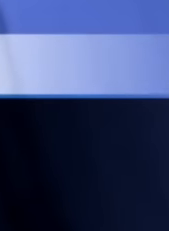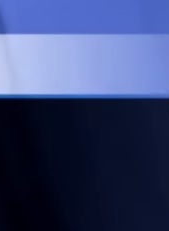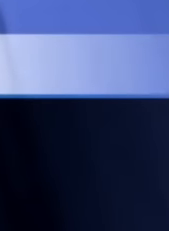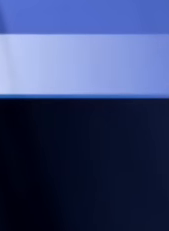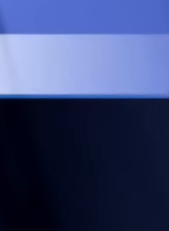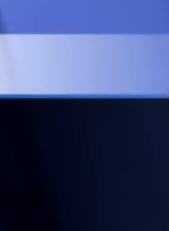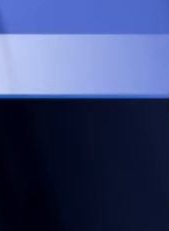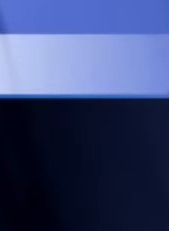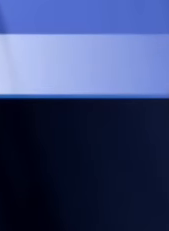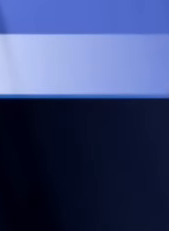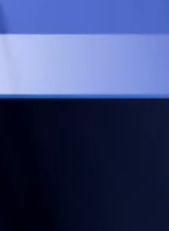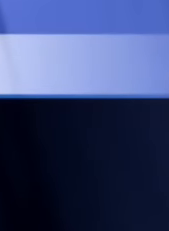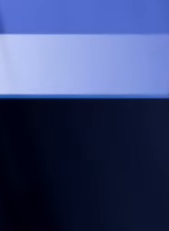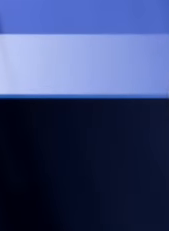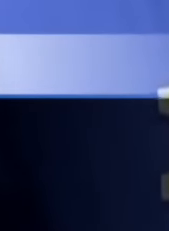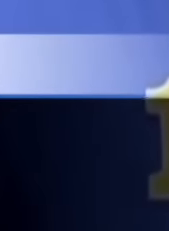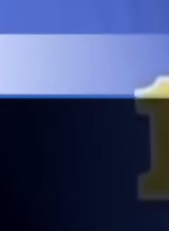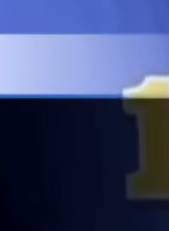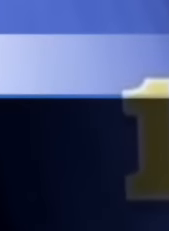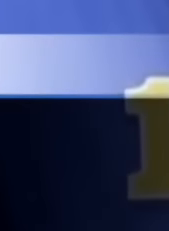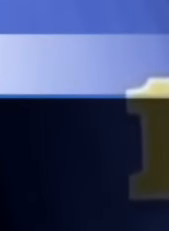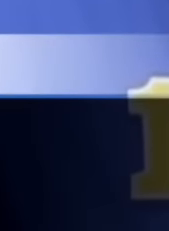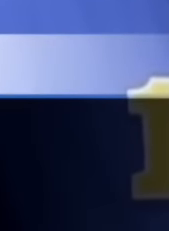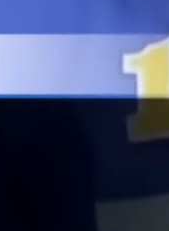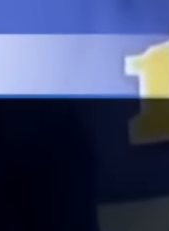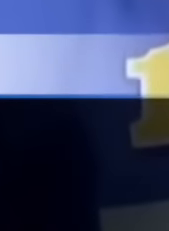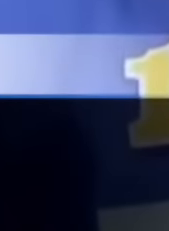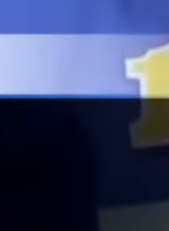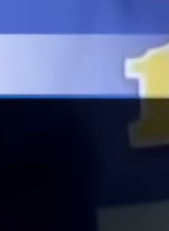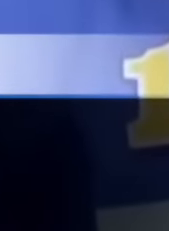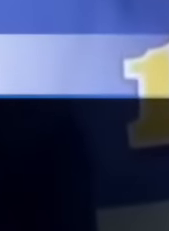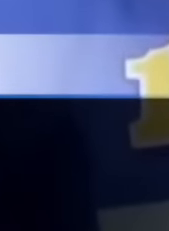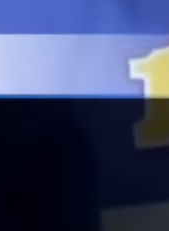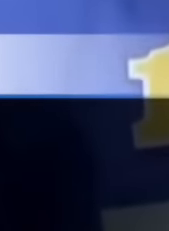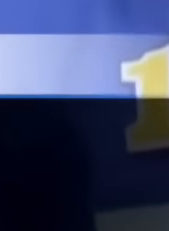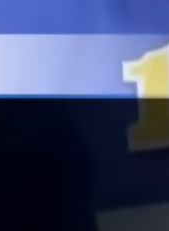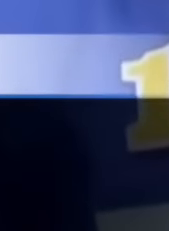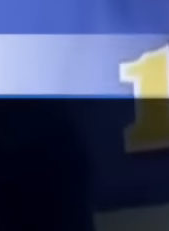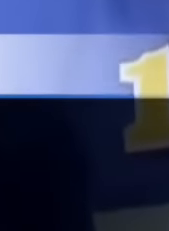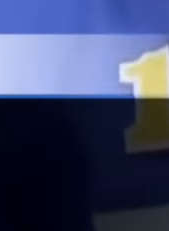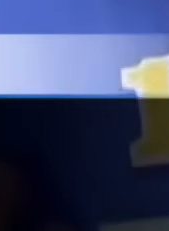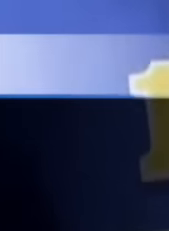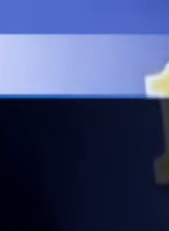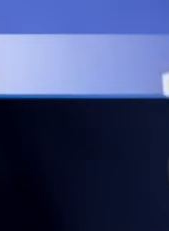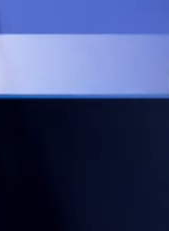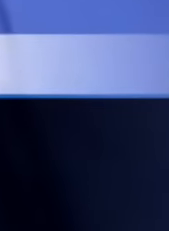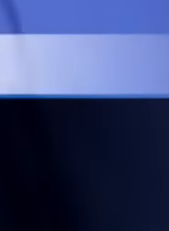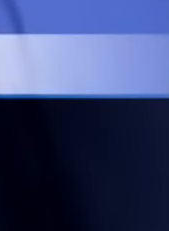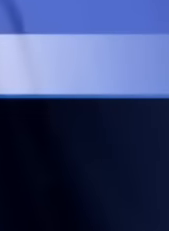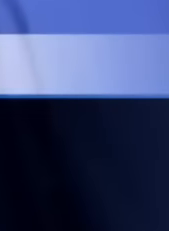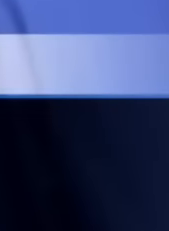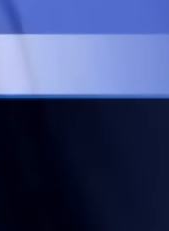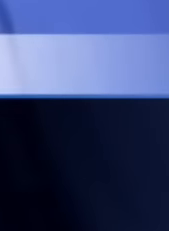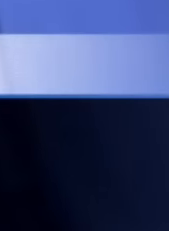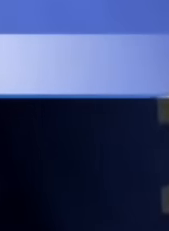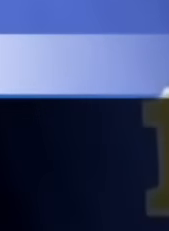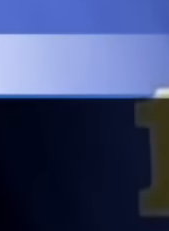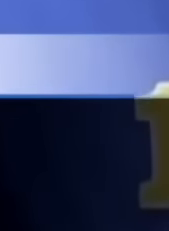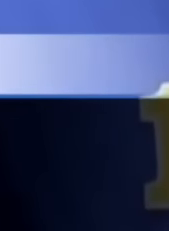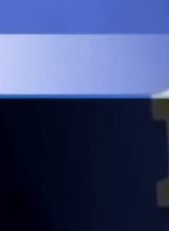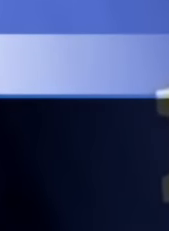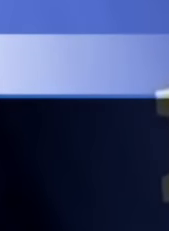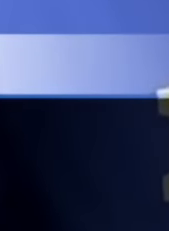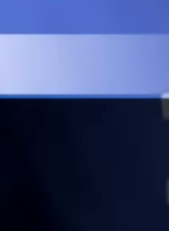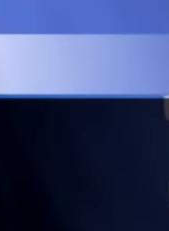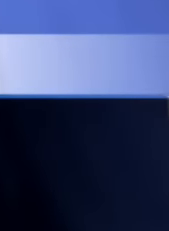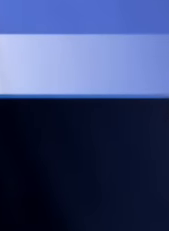이제 여러분 옐로 카드를 던져야 되지 않겠습니까? 이번 4월 10일에 여러분이 받게 될